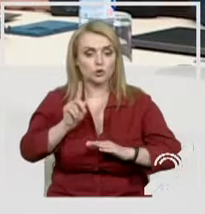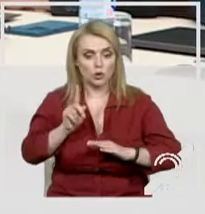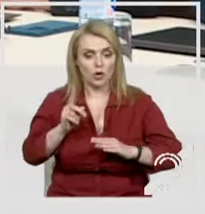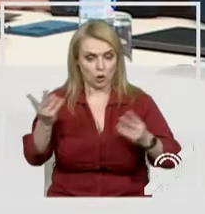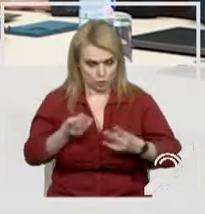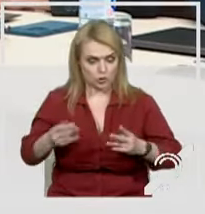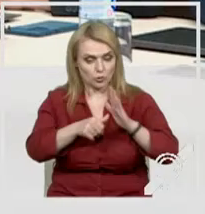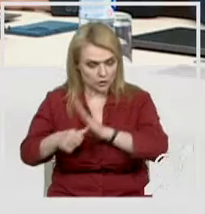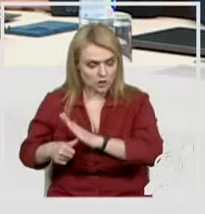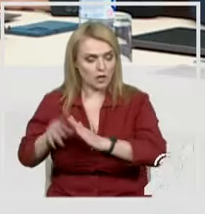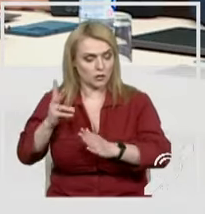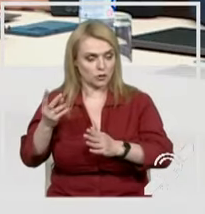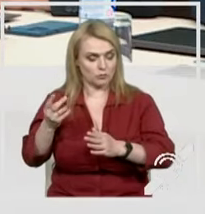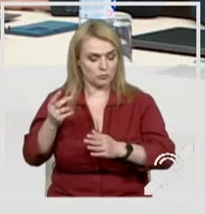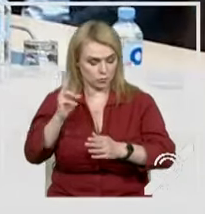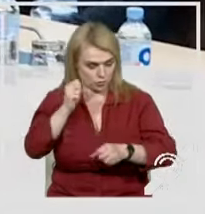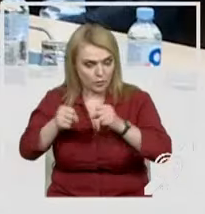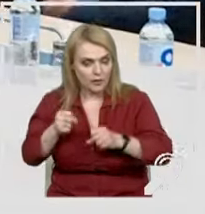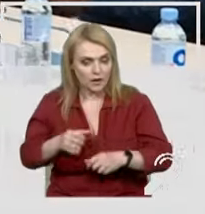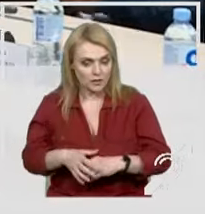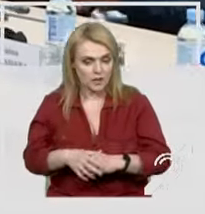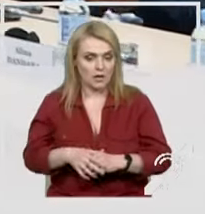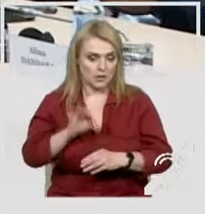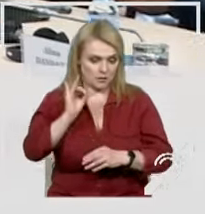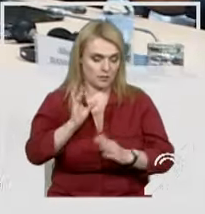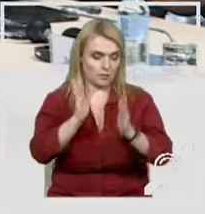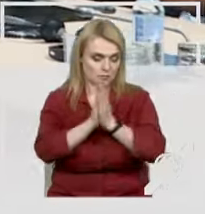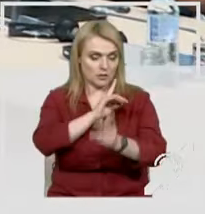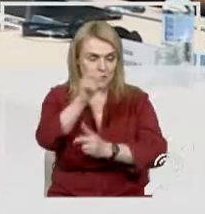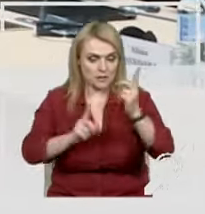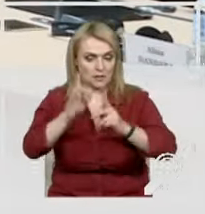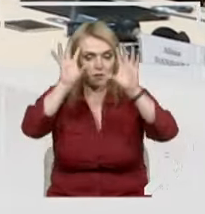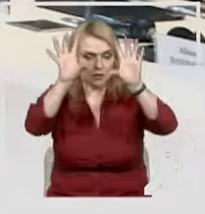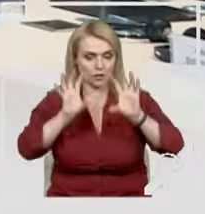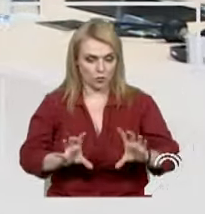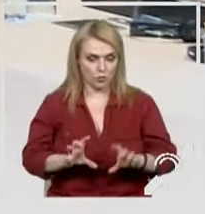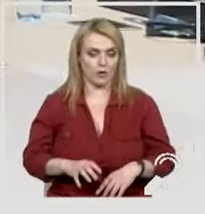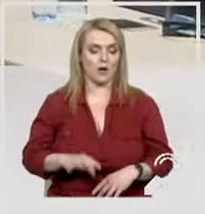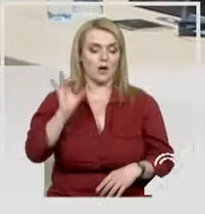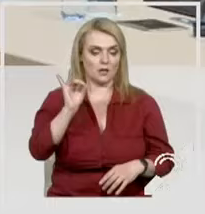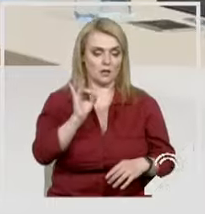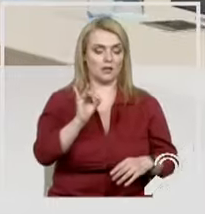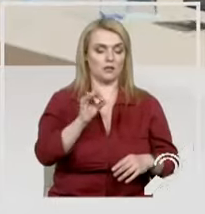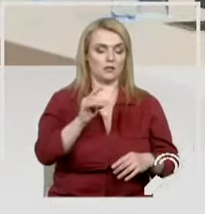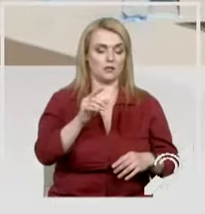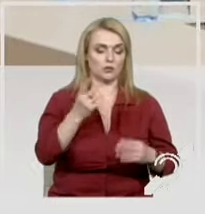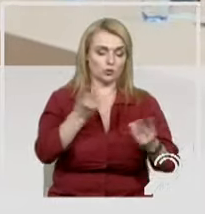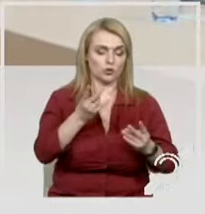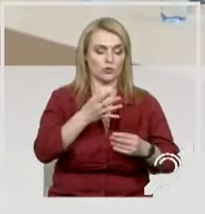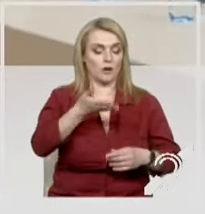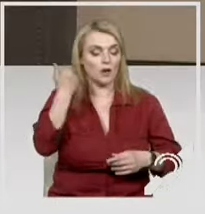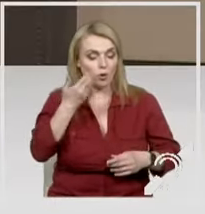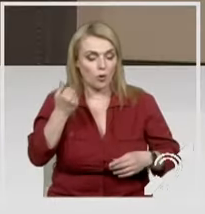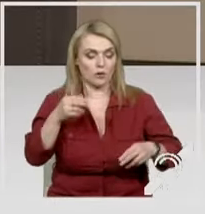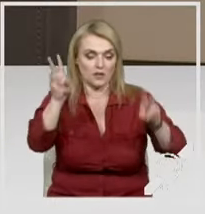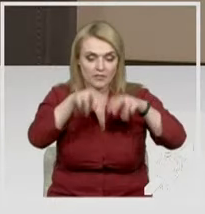Vicepreședintele Parlamentului, Hidoina Ghermen, a declarat că un grup de lucru va propune modificare legislației pentru a investiga orice caz de violență asupra